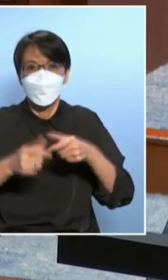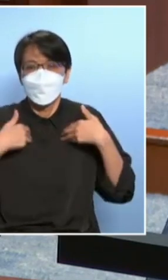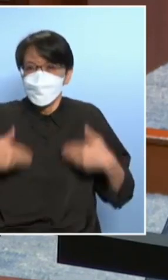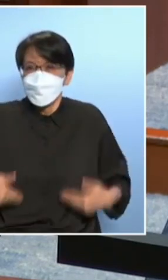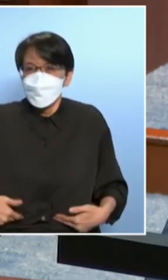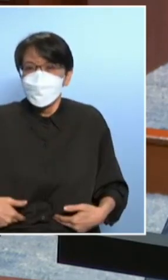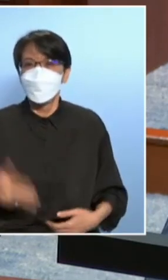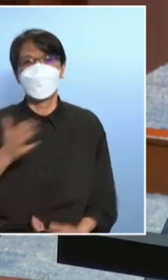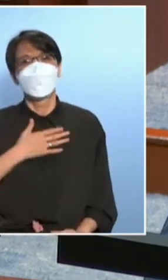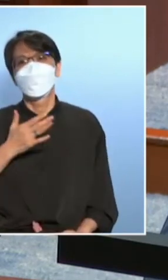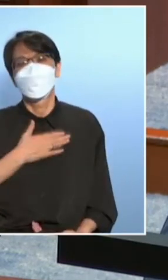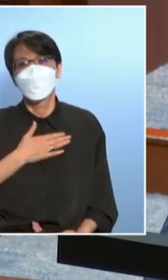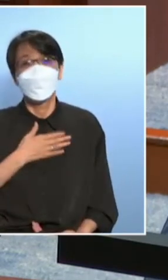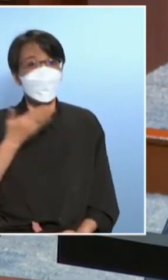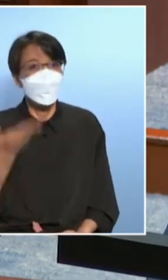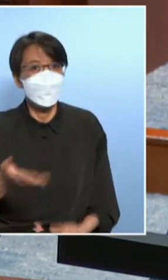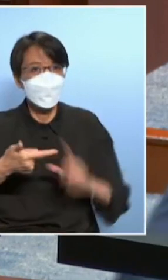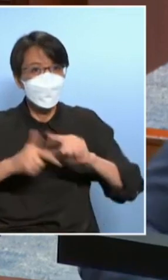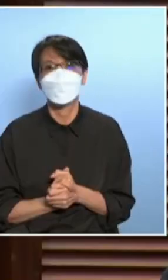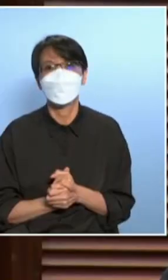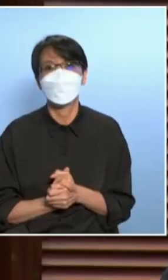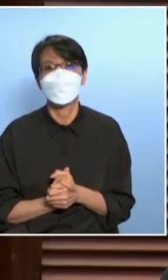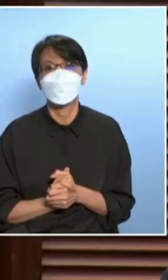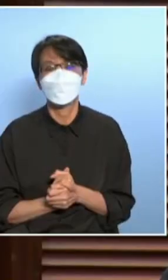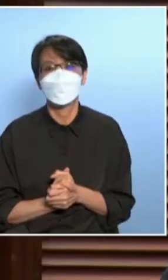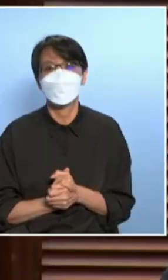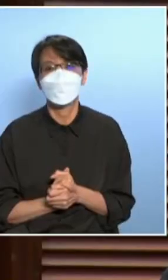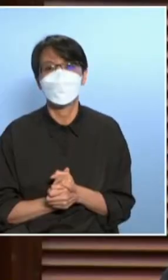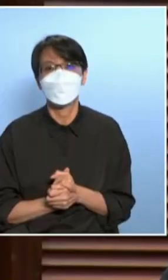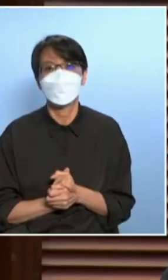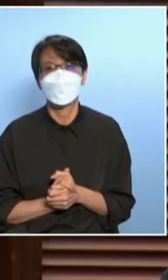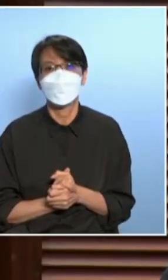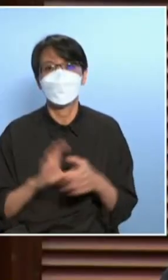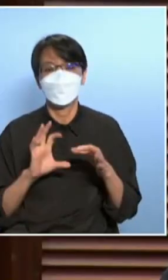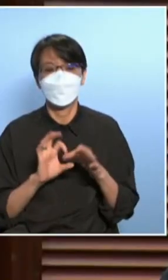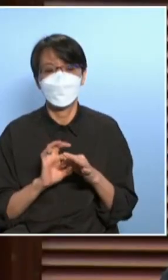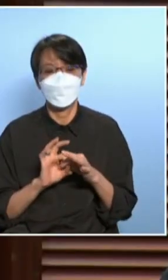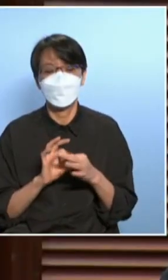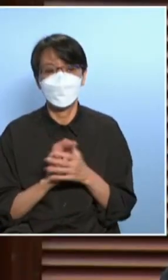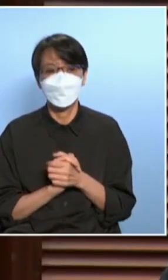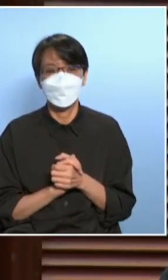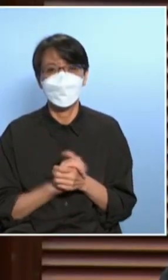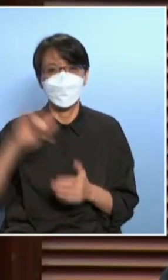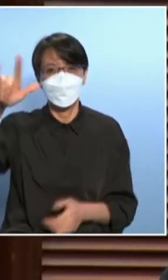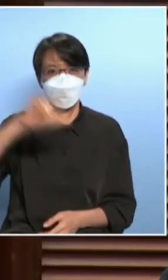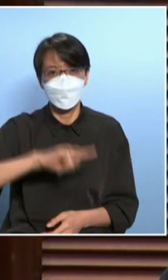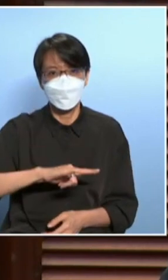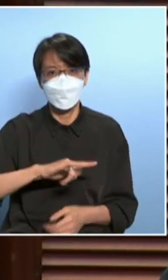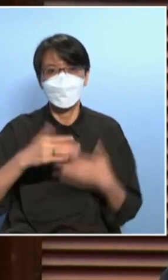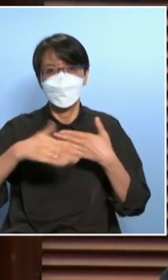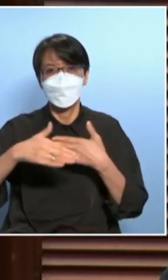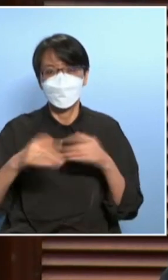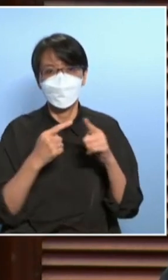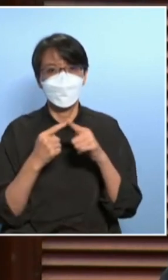呢度可唔可以睇睇有啲咩好嘅方法？唔該。 至於喺個輸入嗰度境外